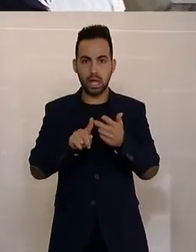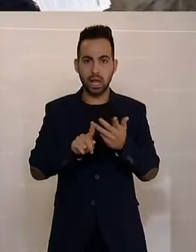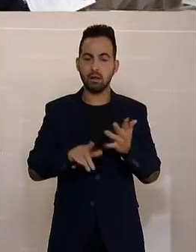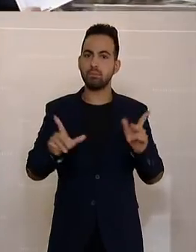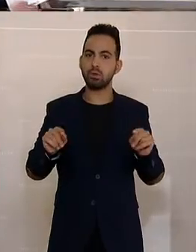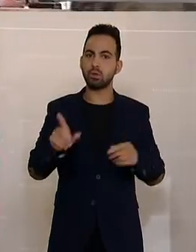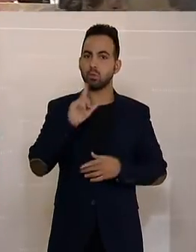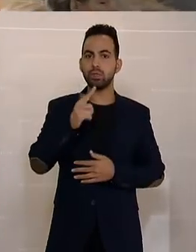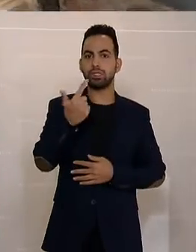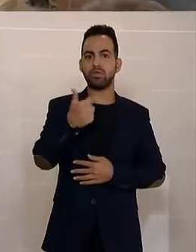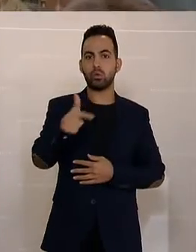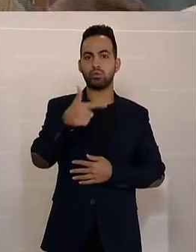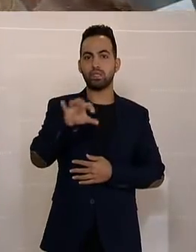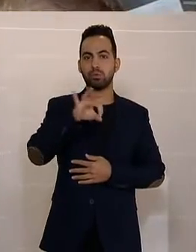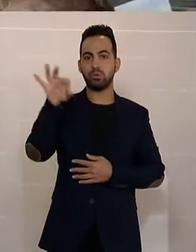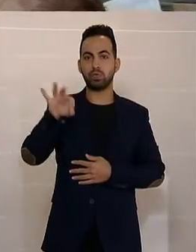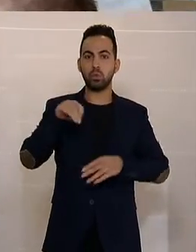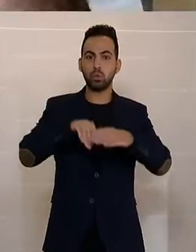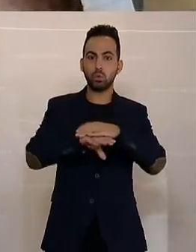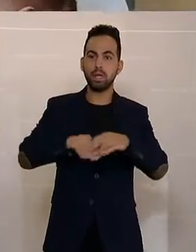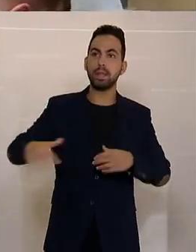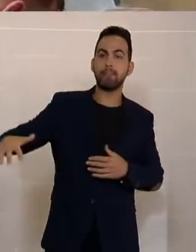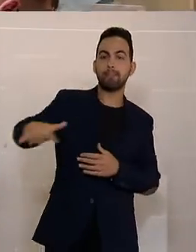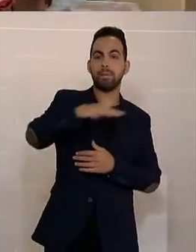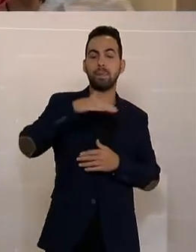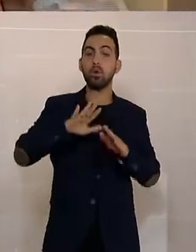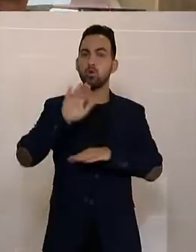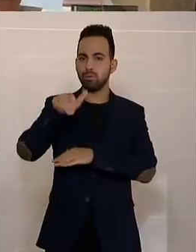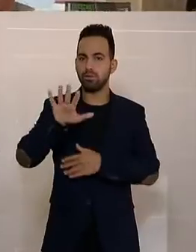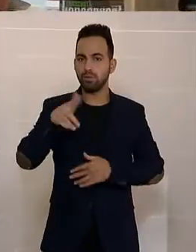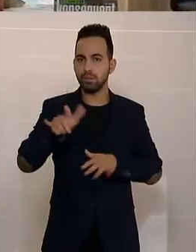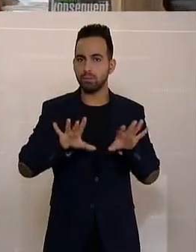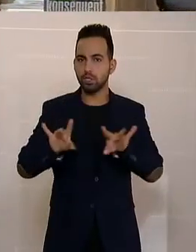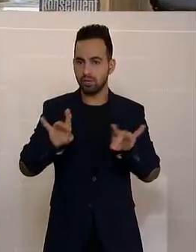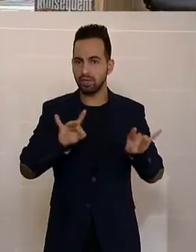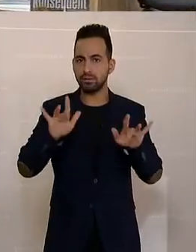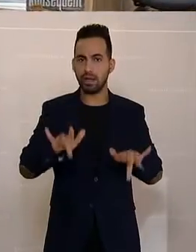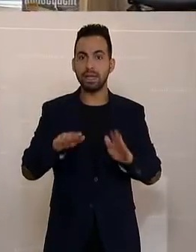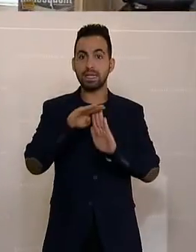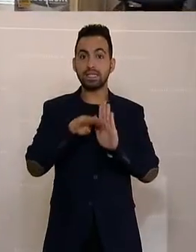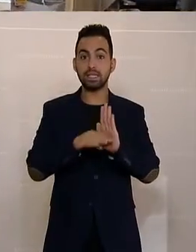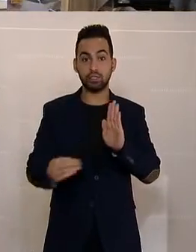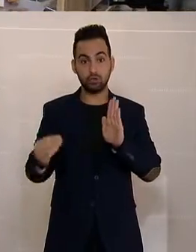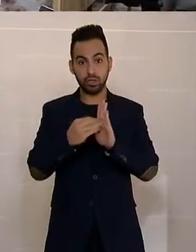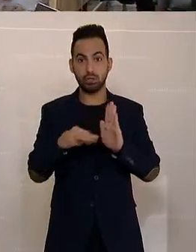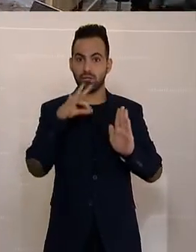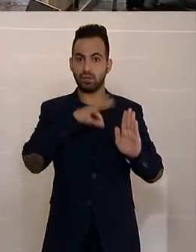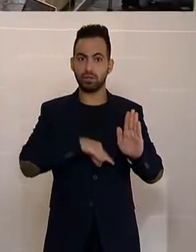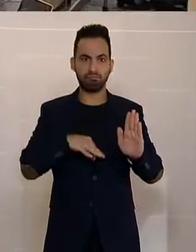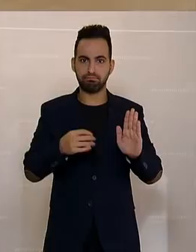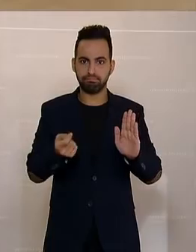nur etwa 22% der Unternehmen mit mehr als 25 Beschäftigten die gesetzlich vorgeschriebene Pflicht